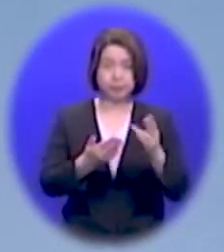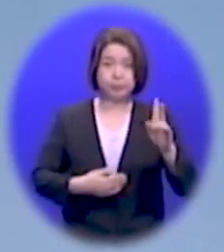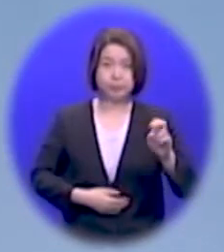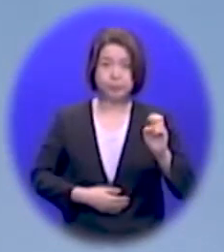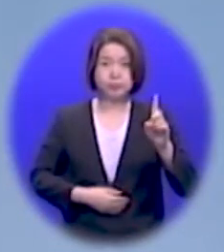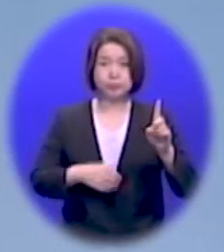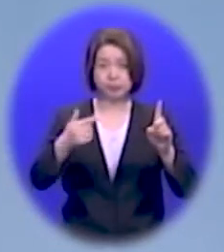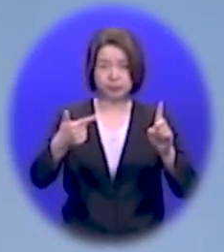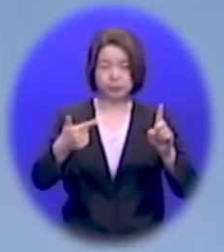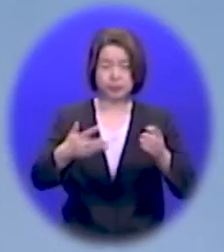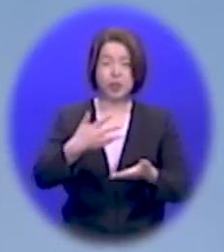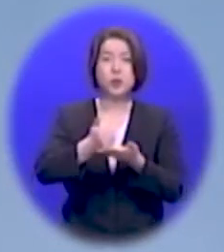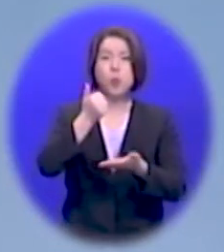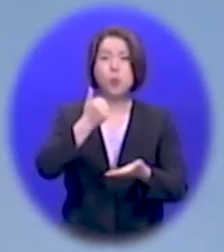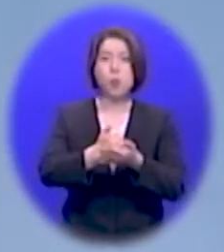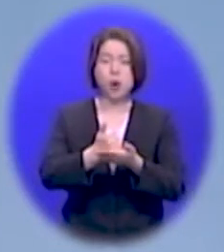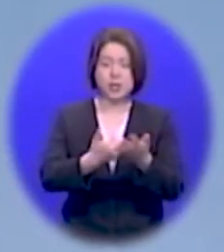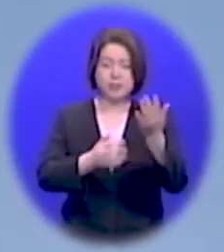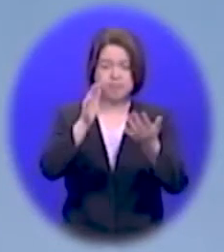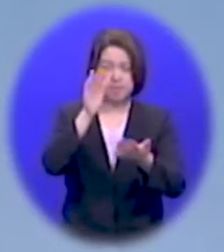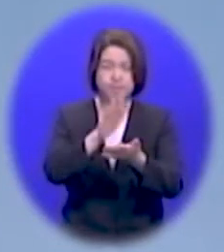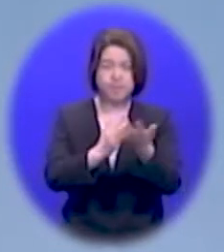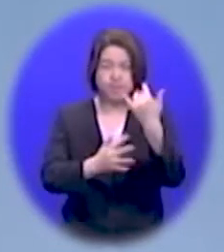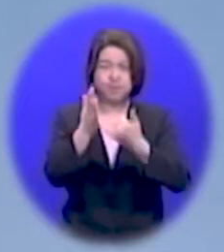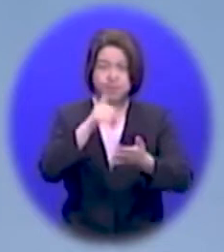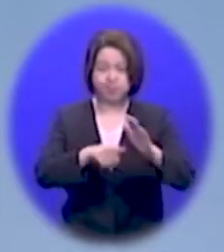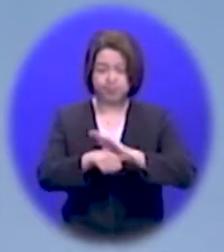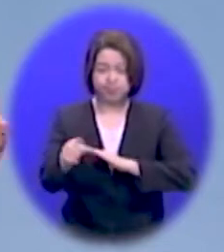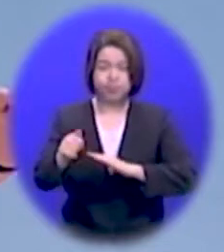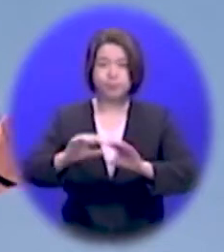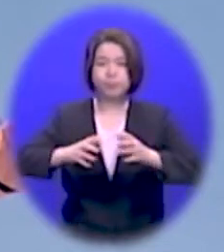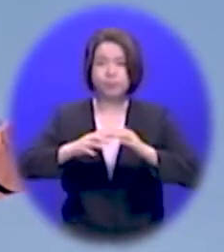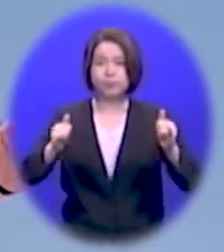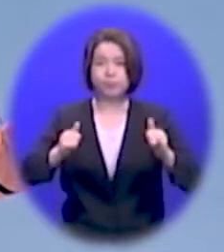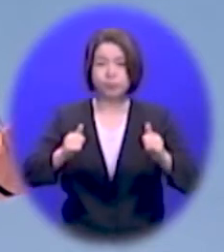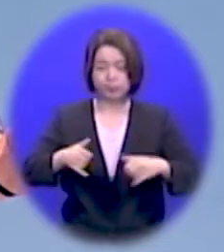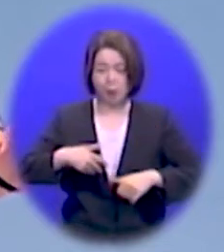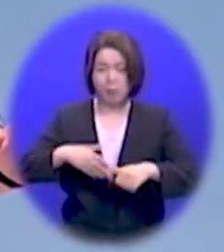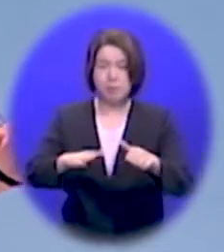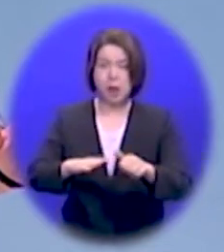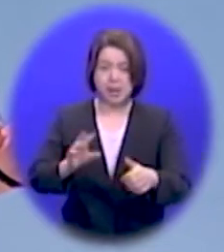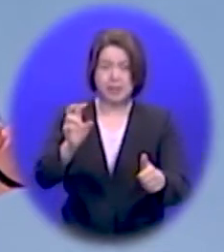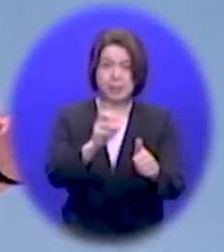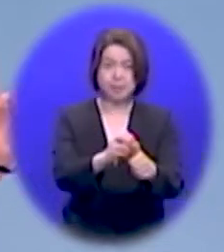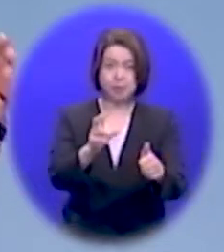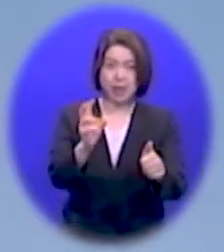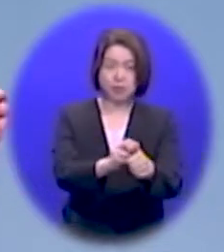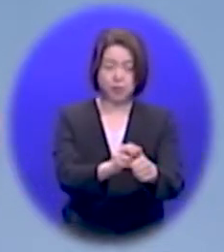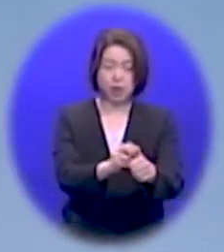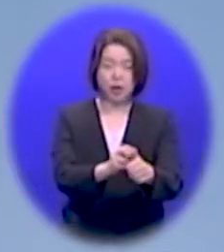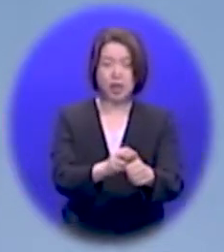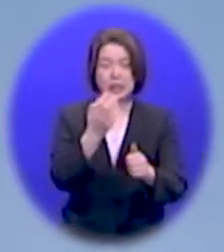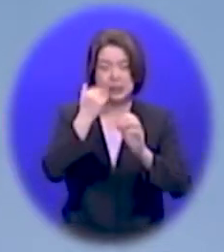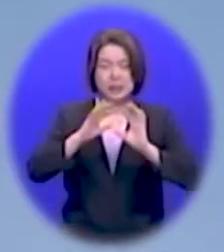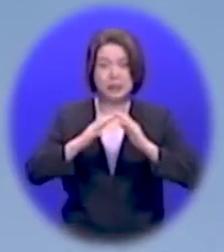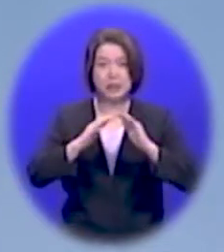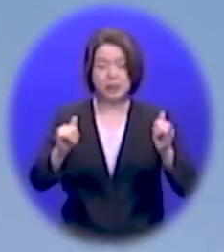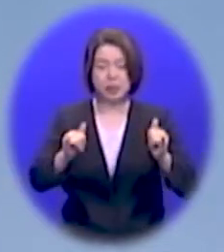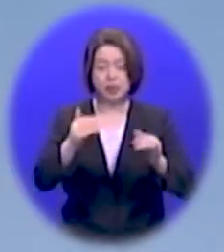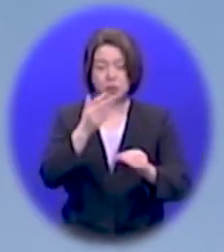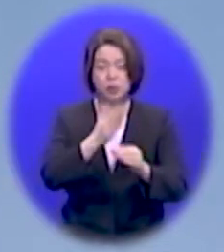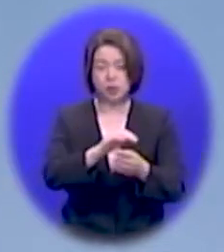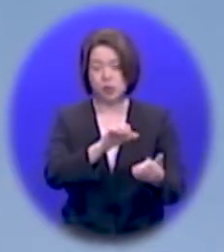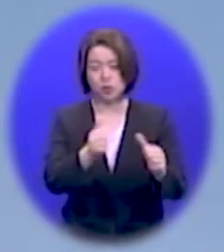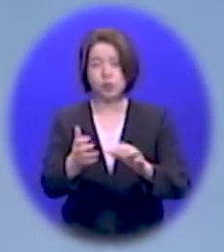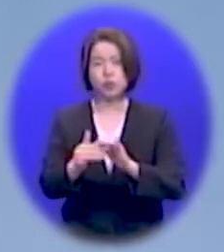불 뱀들을 백성 중에 보내어 백성을 물게 하시므로 이스라엘 백성 중에 죽은 자가 않은지